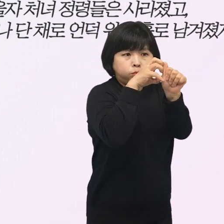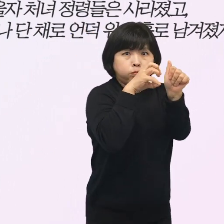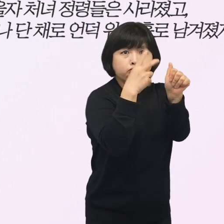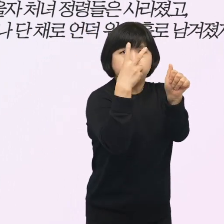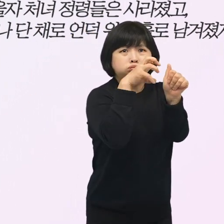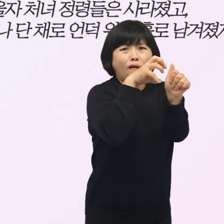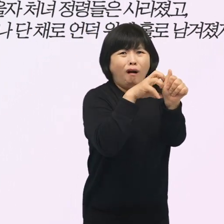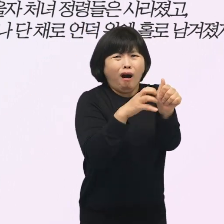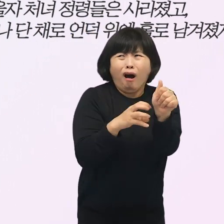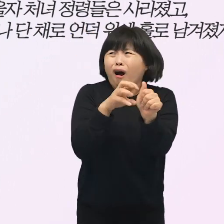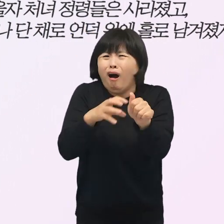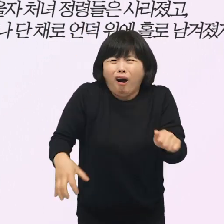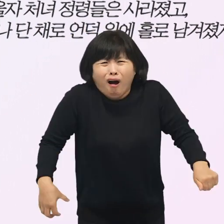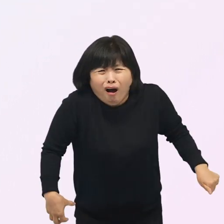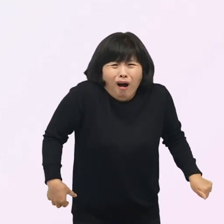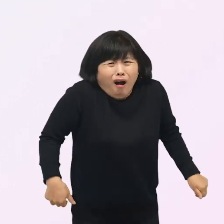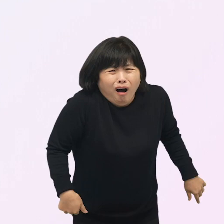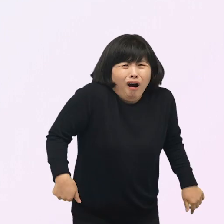위에 홀로 남겨졌지.